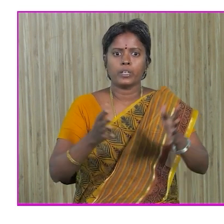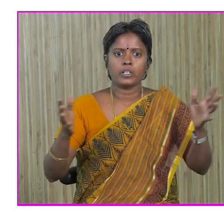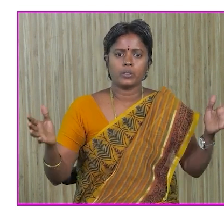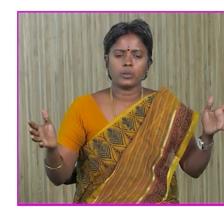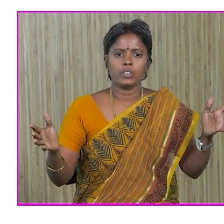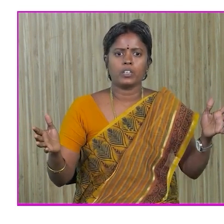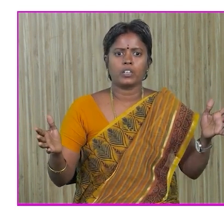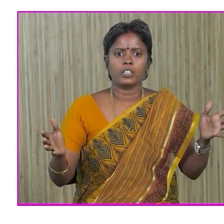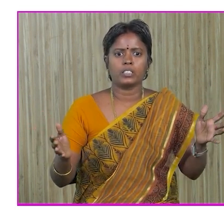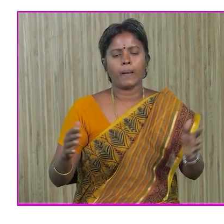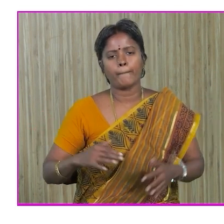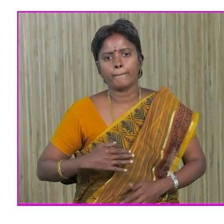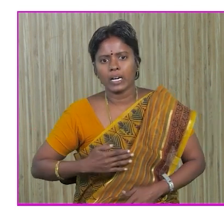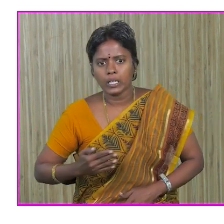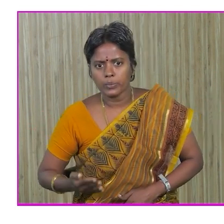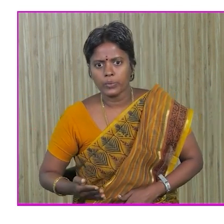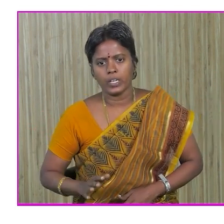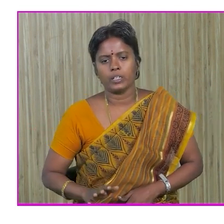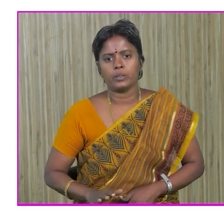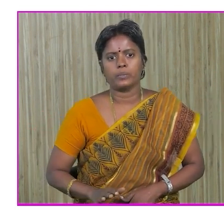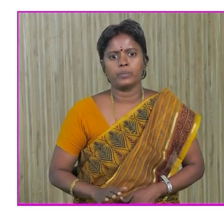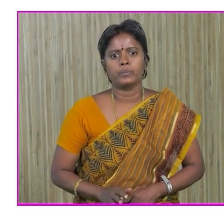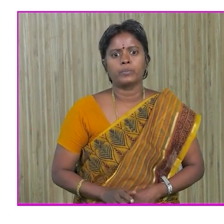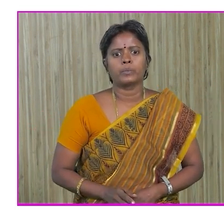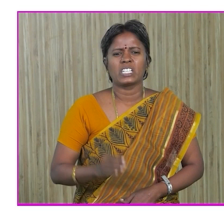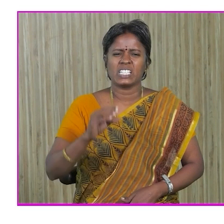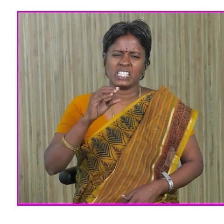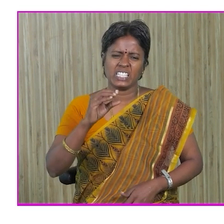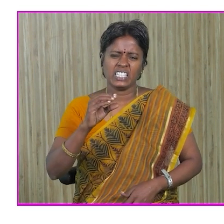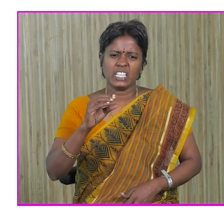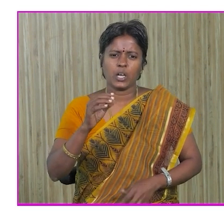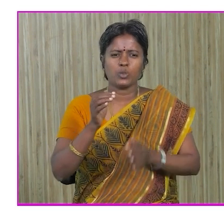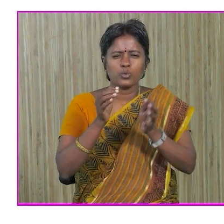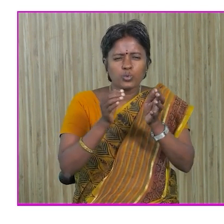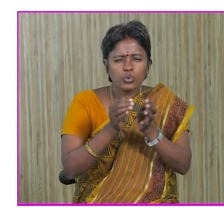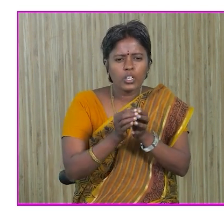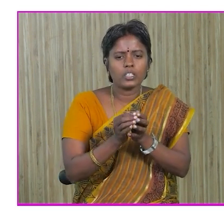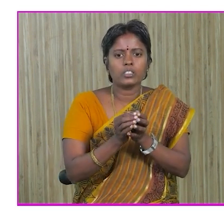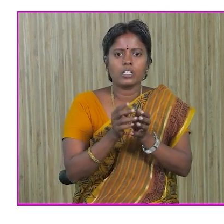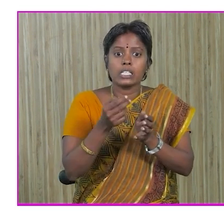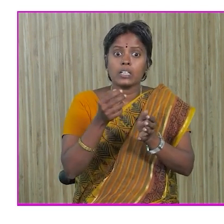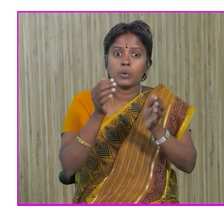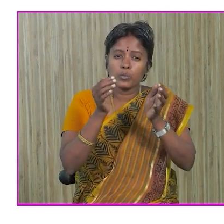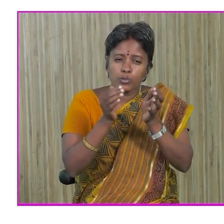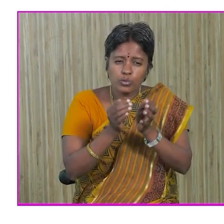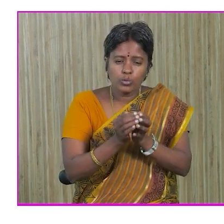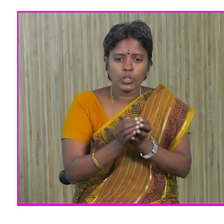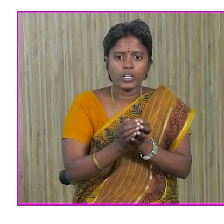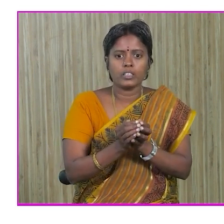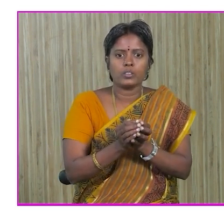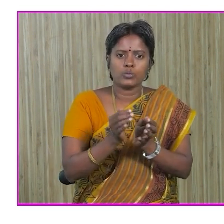பணிதல் வேண்டும். அடுத்தது சிறிய சுருக்கத்து, செல்வம் குறைந்து சுருங்கும்